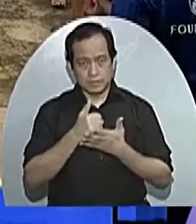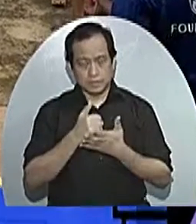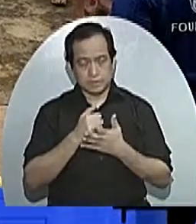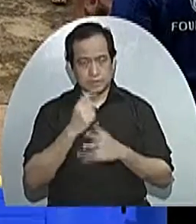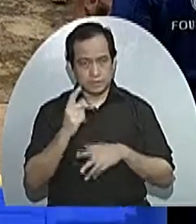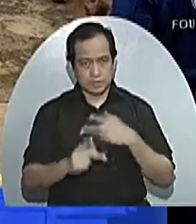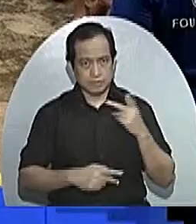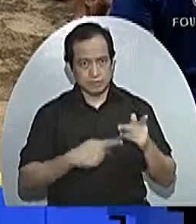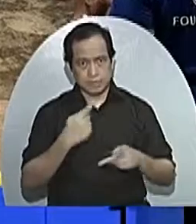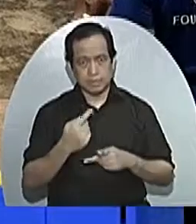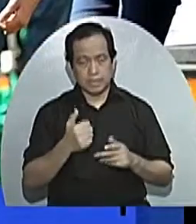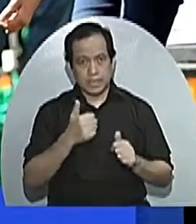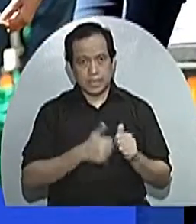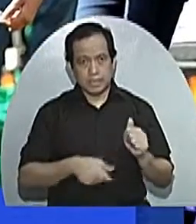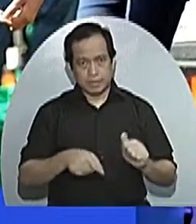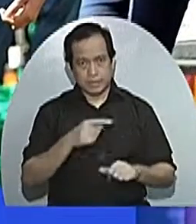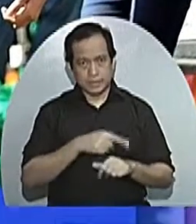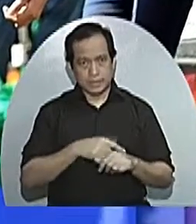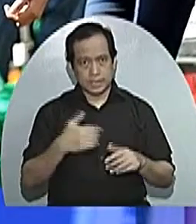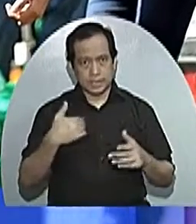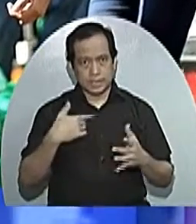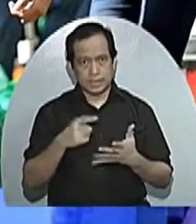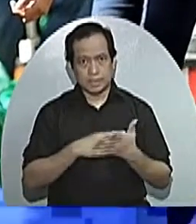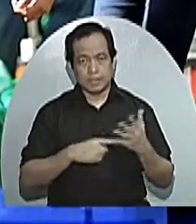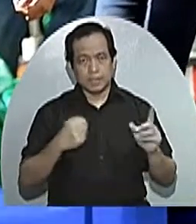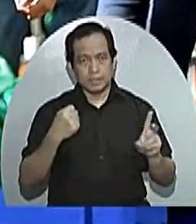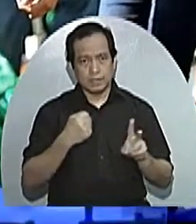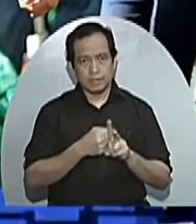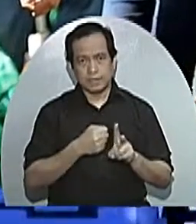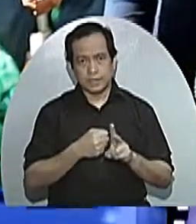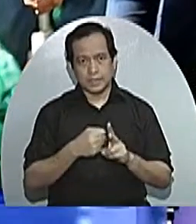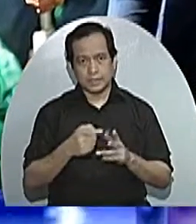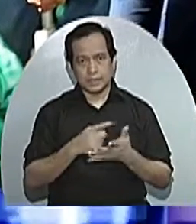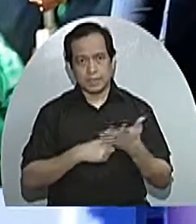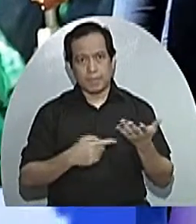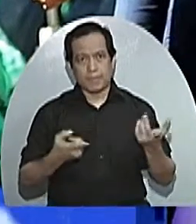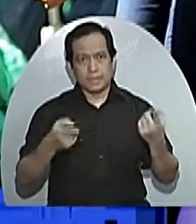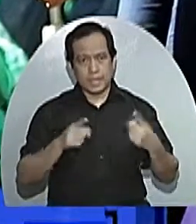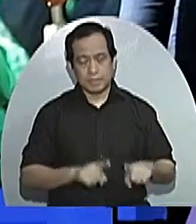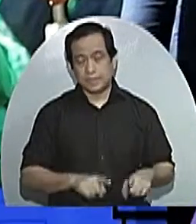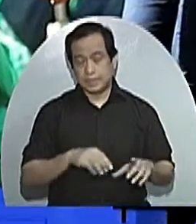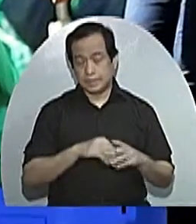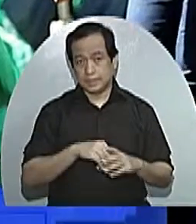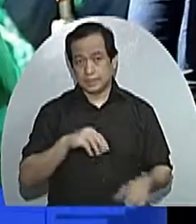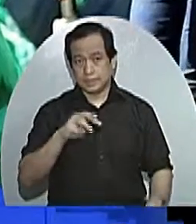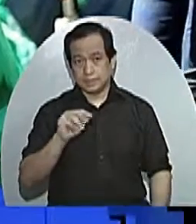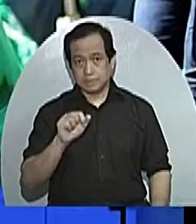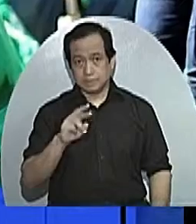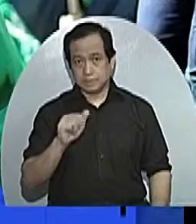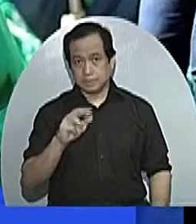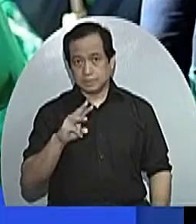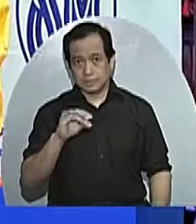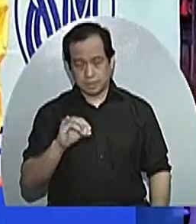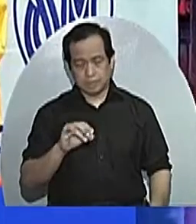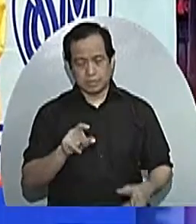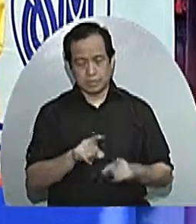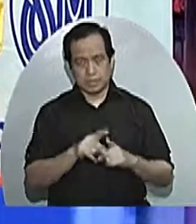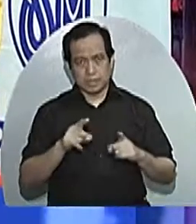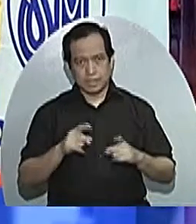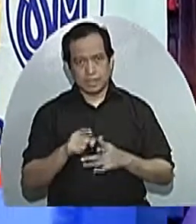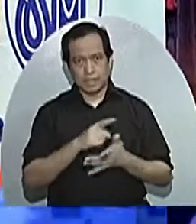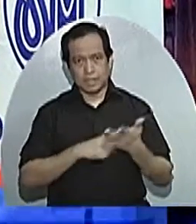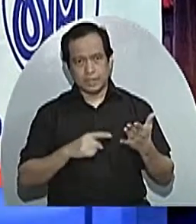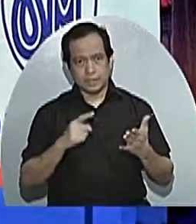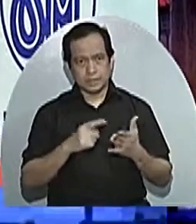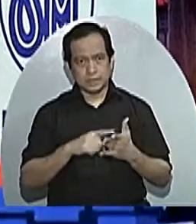agarang tulong sa mga kababayan tuwing sila ay nagiging biktima ng gulo katulad ng nangyari sa Marawi. Kasama